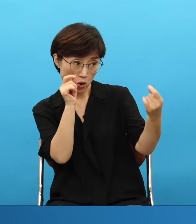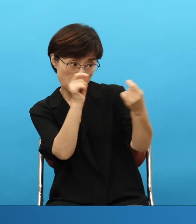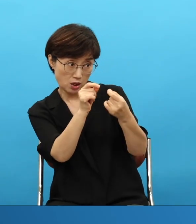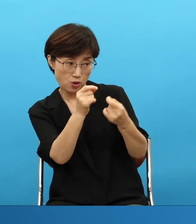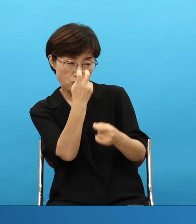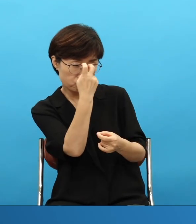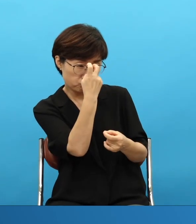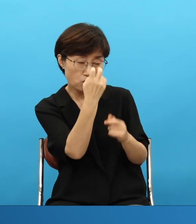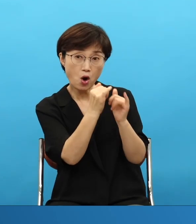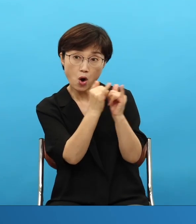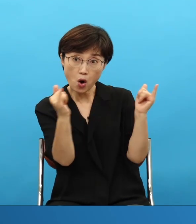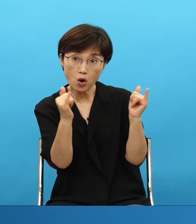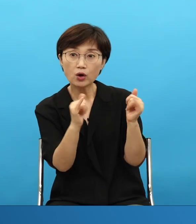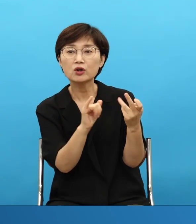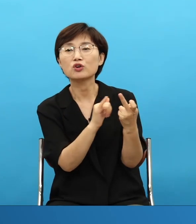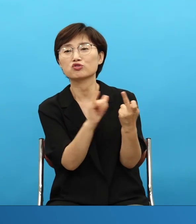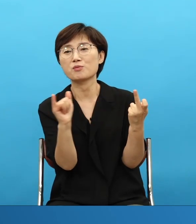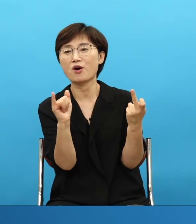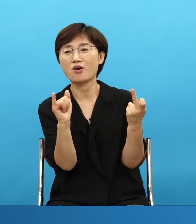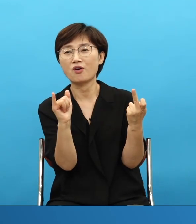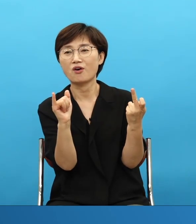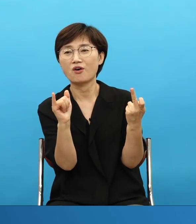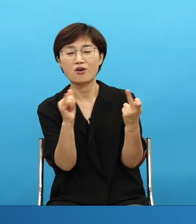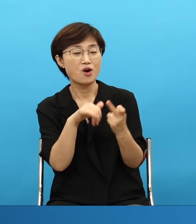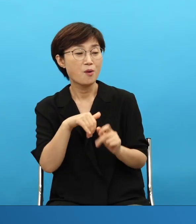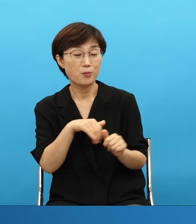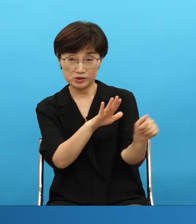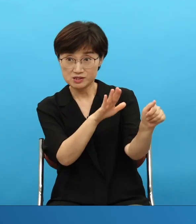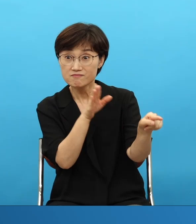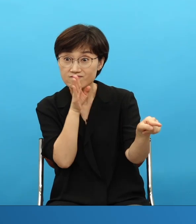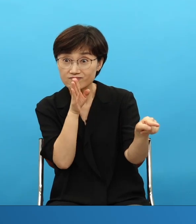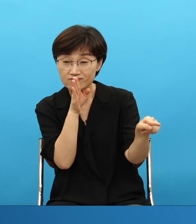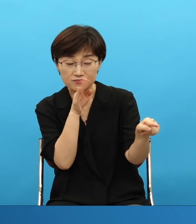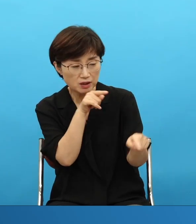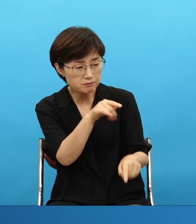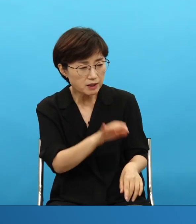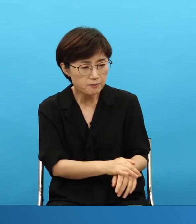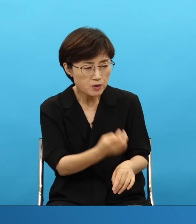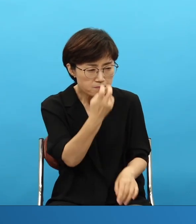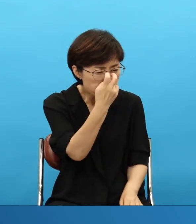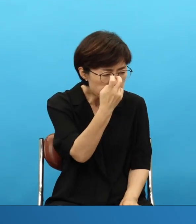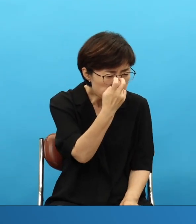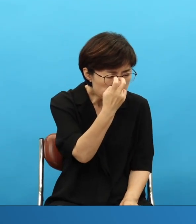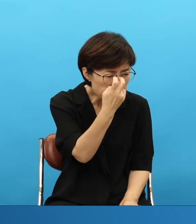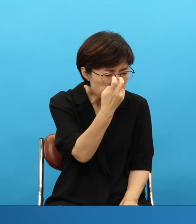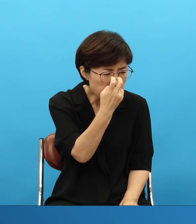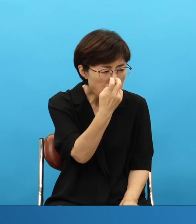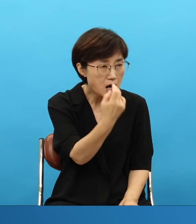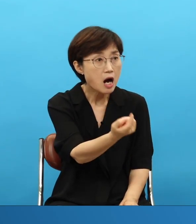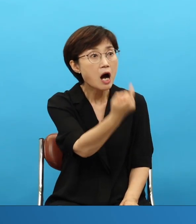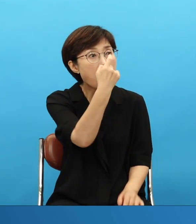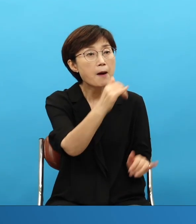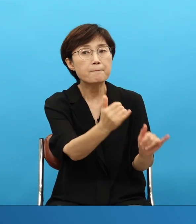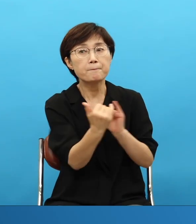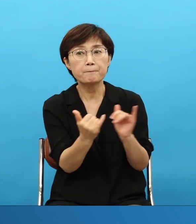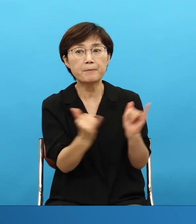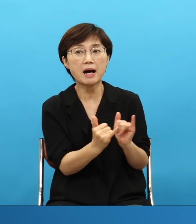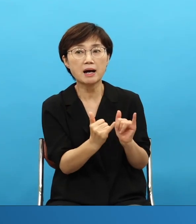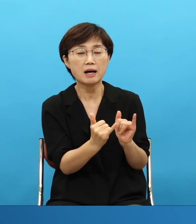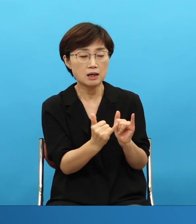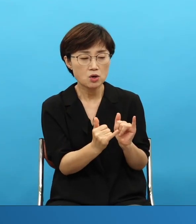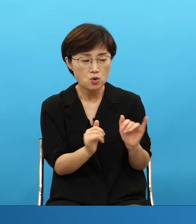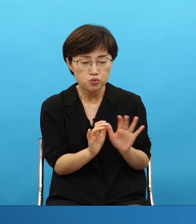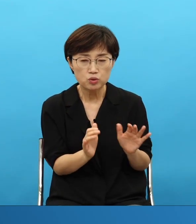정탐꾼은 이 우리 쪽으로 말하면 스파이란 말이에요. 저쪽은 정탐꾼이지만은 이거를 나합이 숨겨준 겁니다. They sent scouts from Israel,